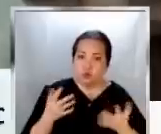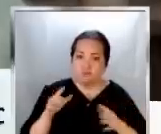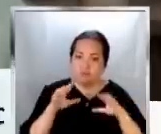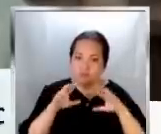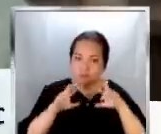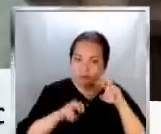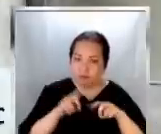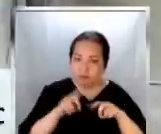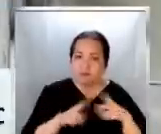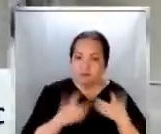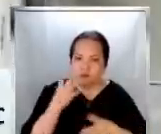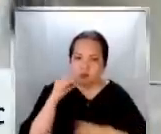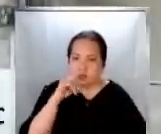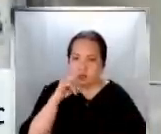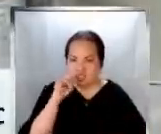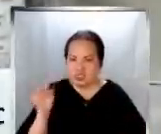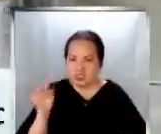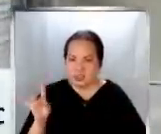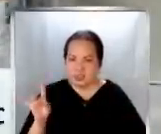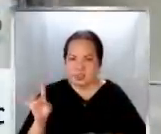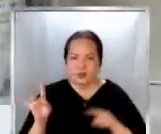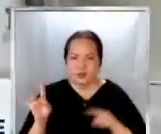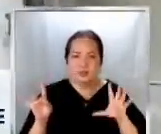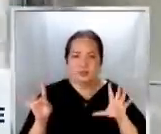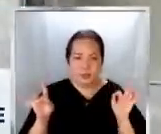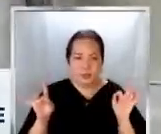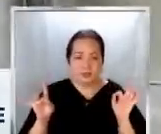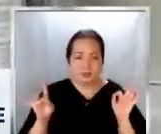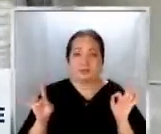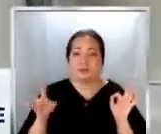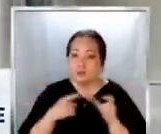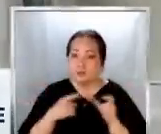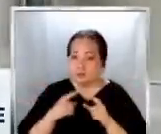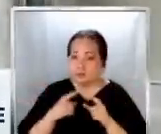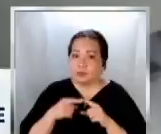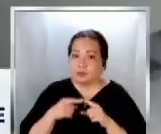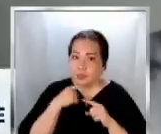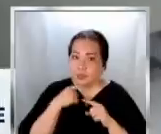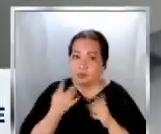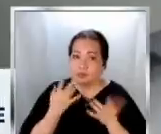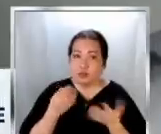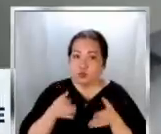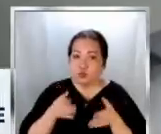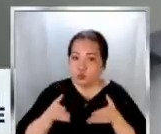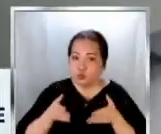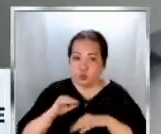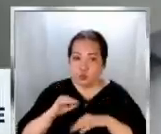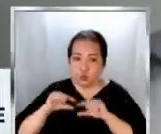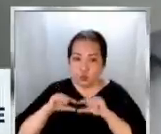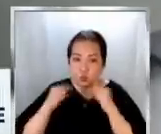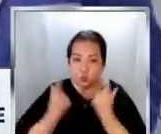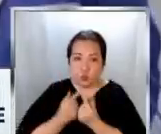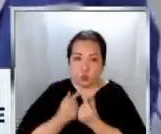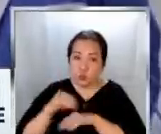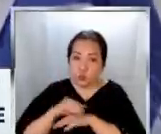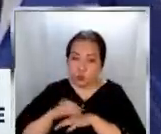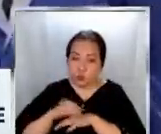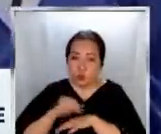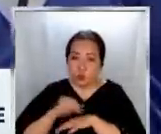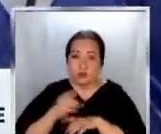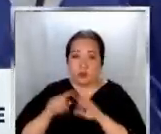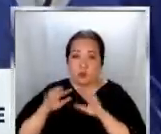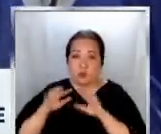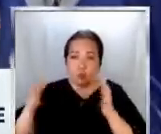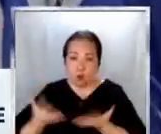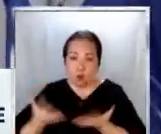included this age group. Samantala, sinabi ng Strategic Advisory Group of Experts o SAGE ng World Health Organization na nagpresenta